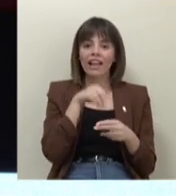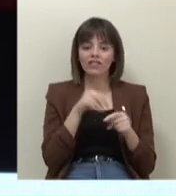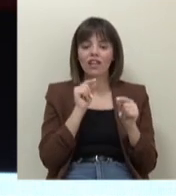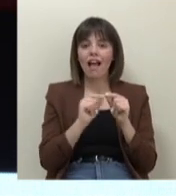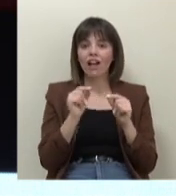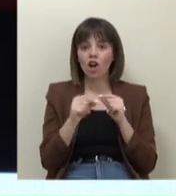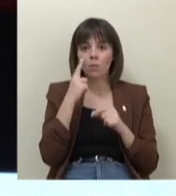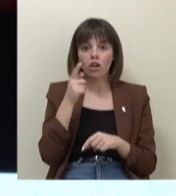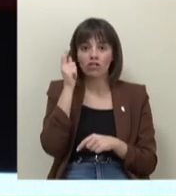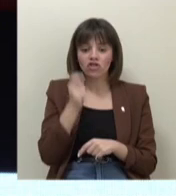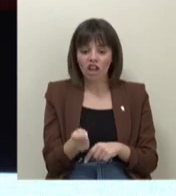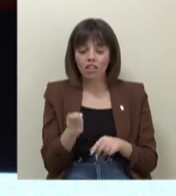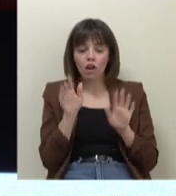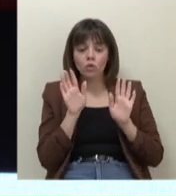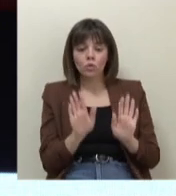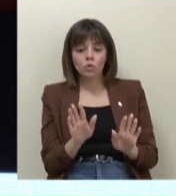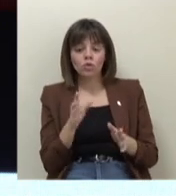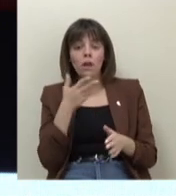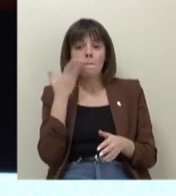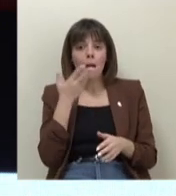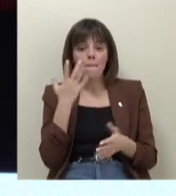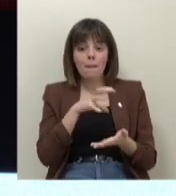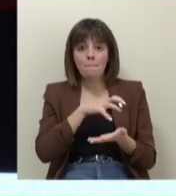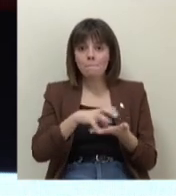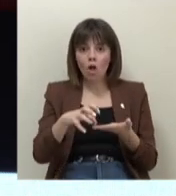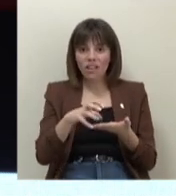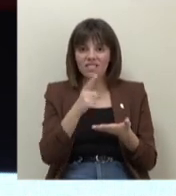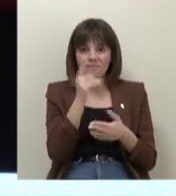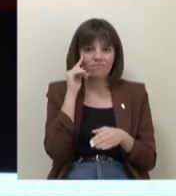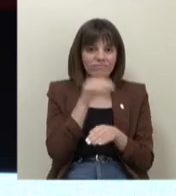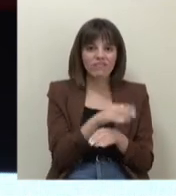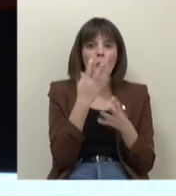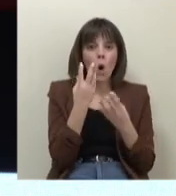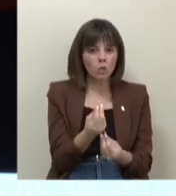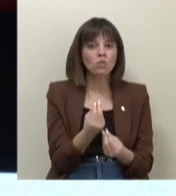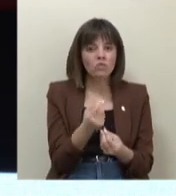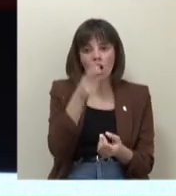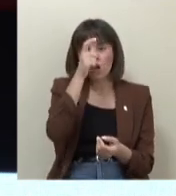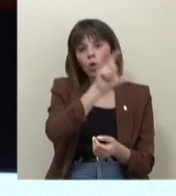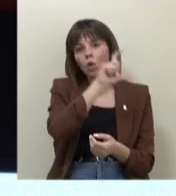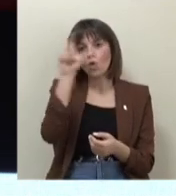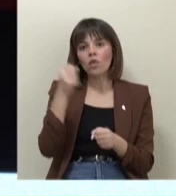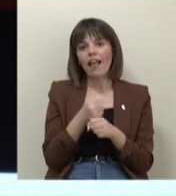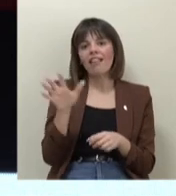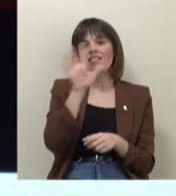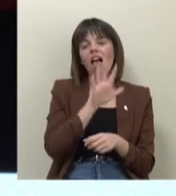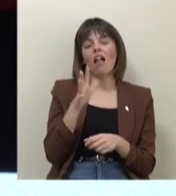ekonominin çarkları durur da Marmara bölgesi dizüstü çökerse Türkiye genelinde